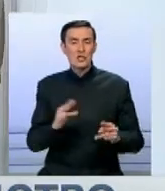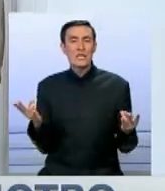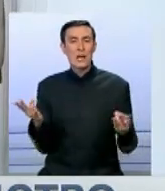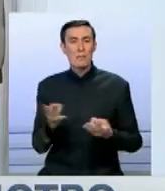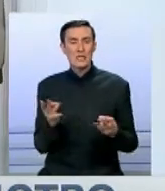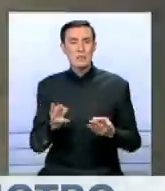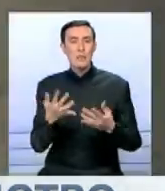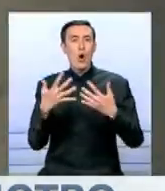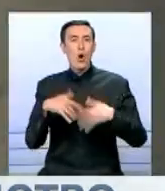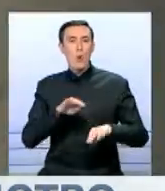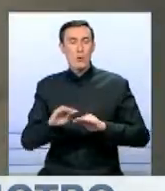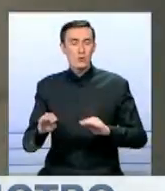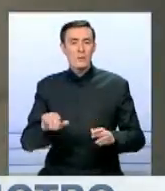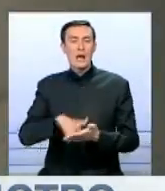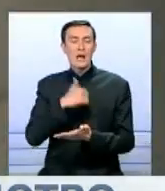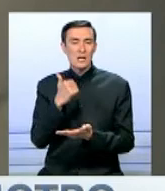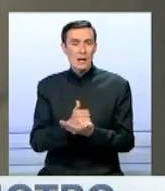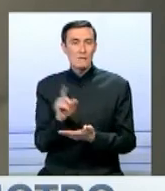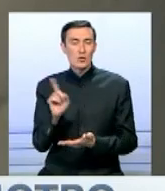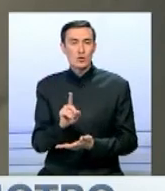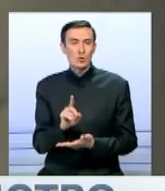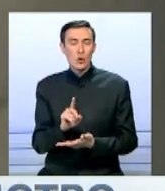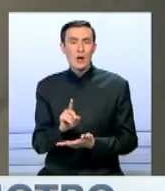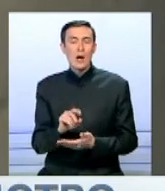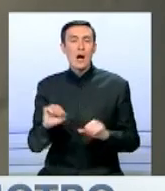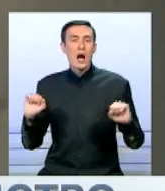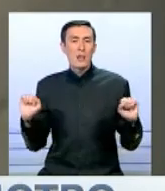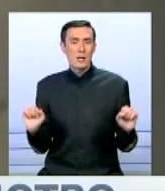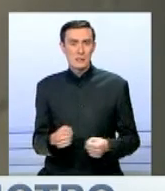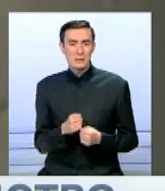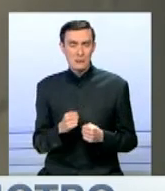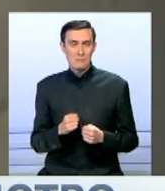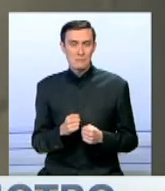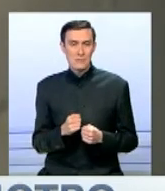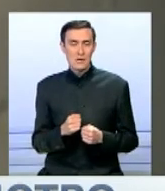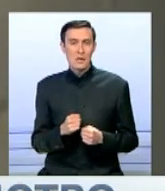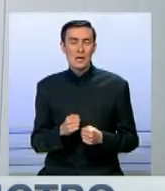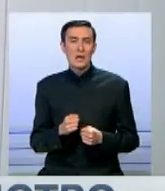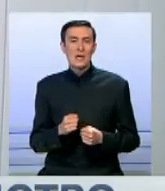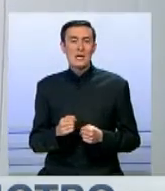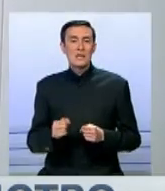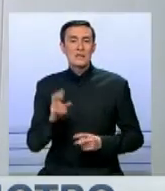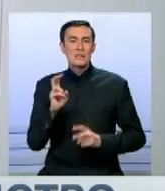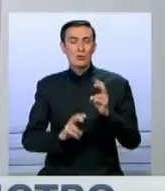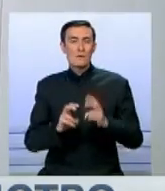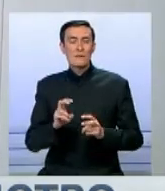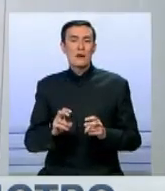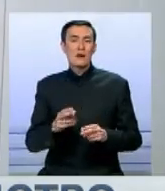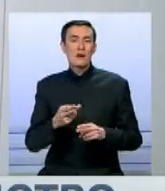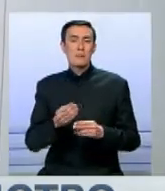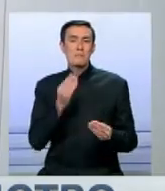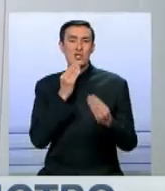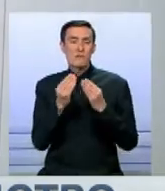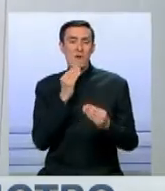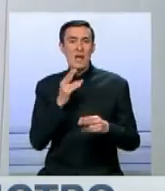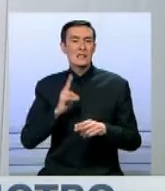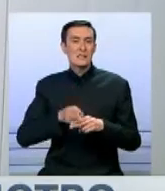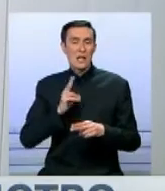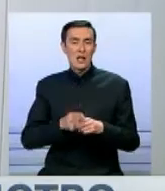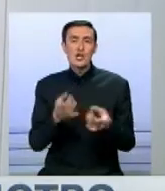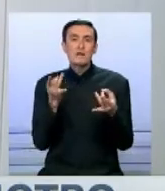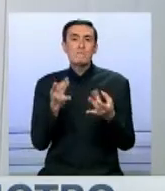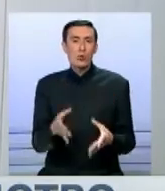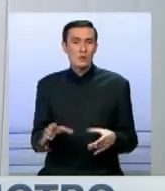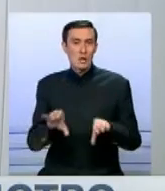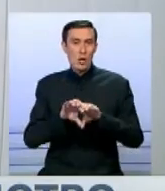необходимым оборудованием, главное из которых – танкоохладитель. Изготовлены из пищевой нержавеющей стали. Это не просто емкость